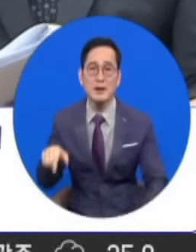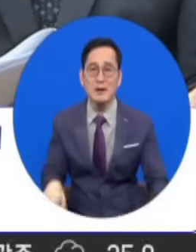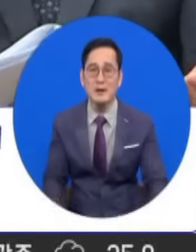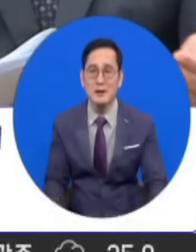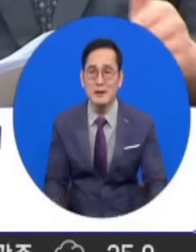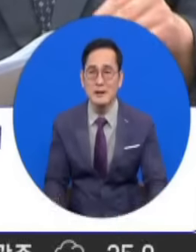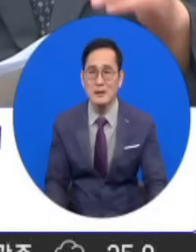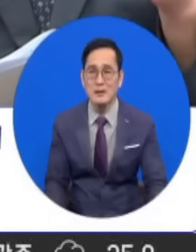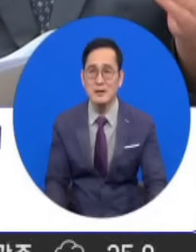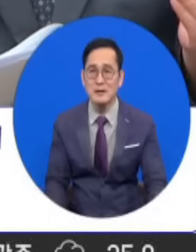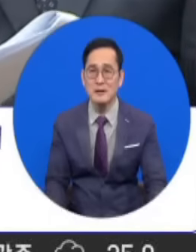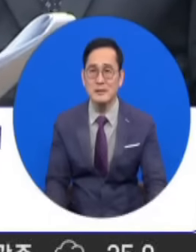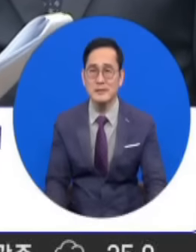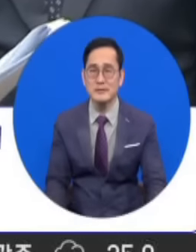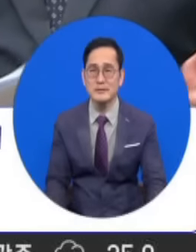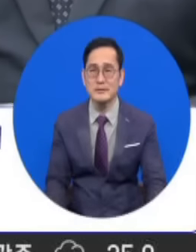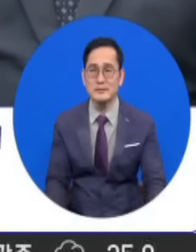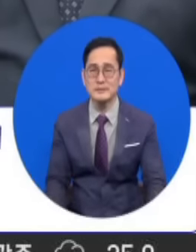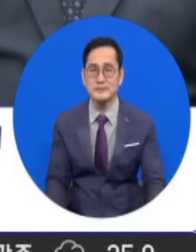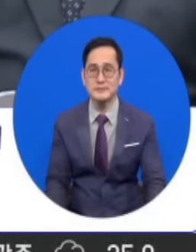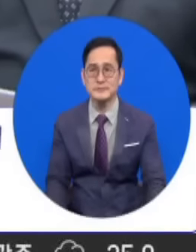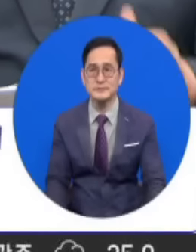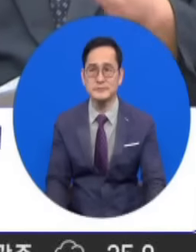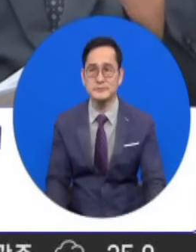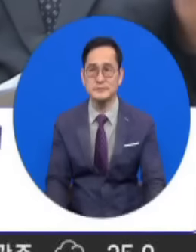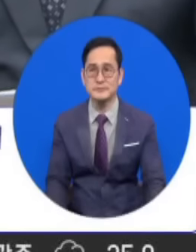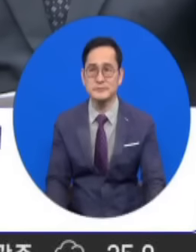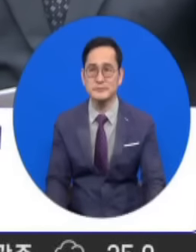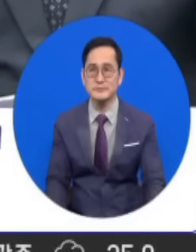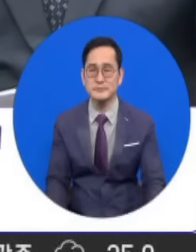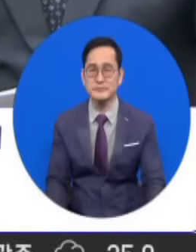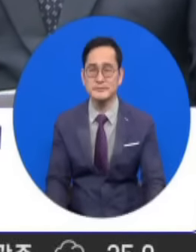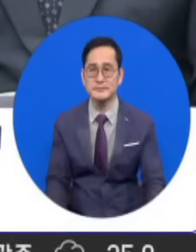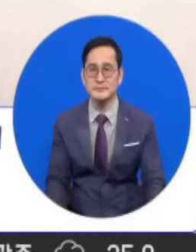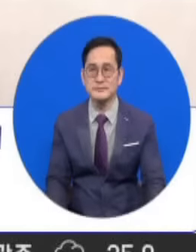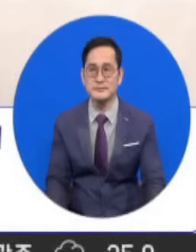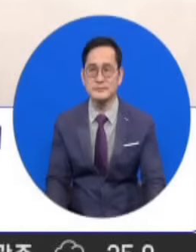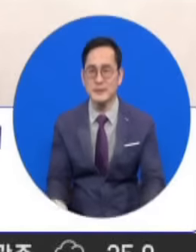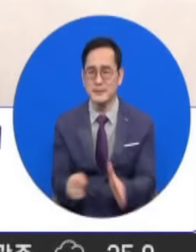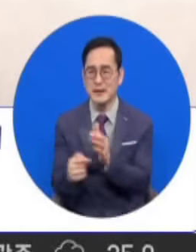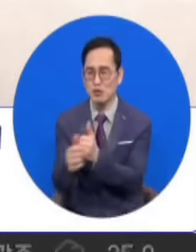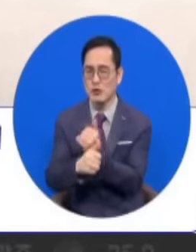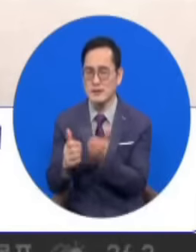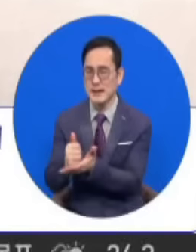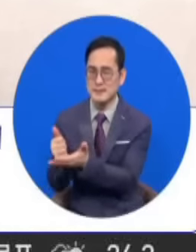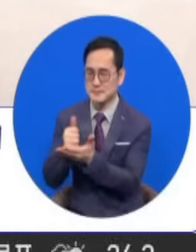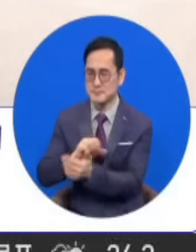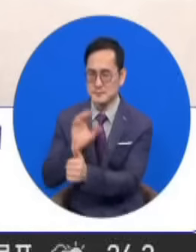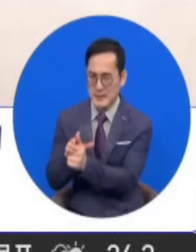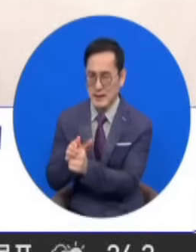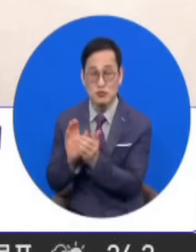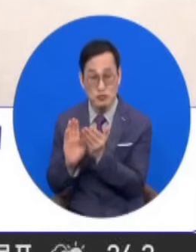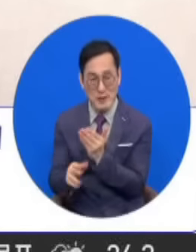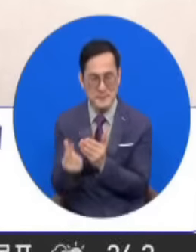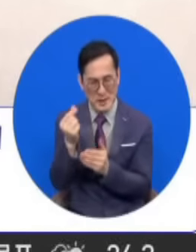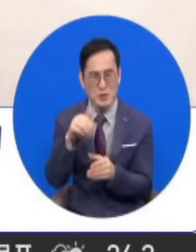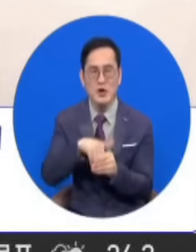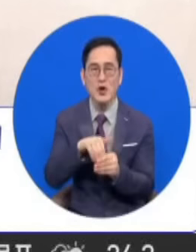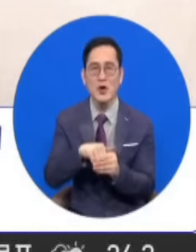혁신위원을 하고 또 11월에 혁신위가 끝난 이후에 이제 바로 비대위원장으로 오고 선거로 이어졌기 때문에 그